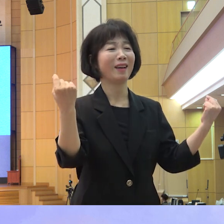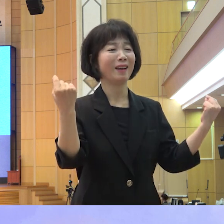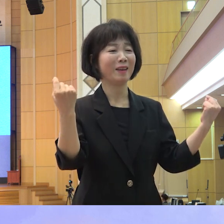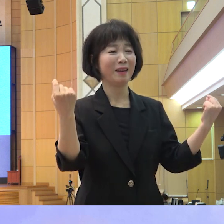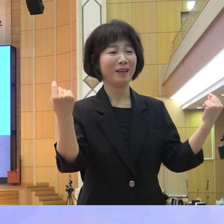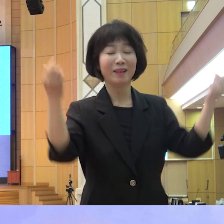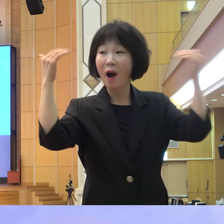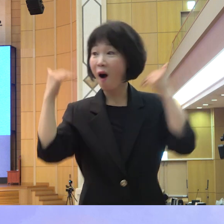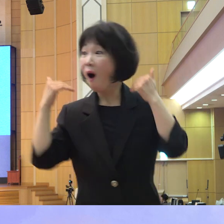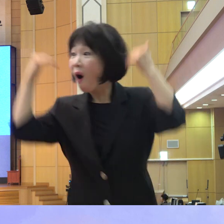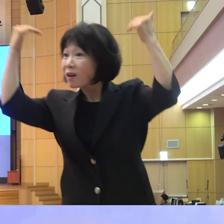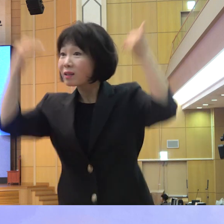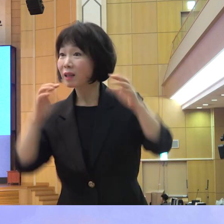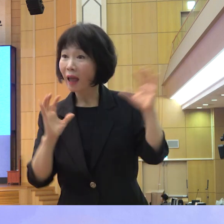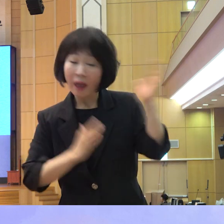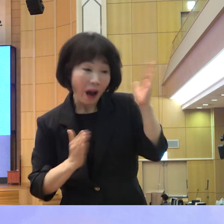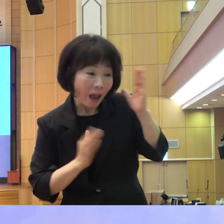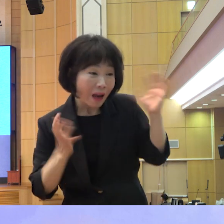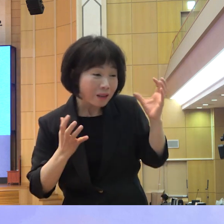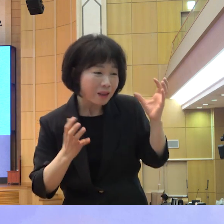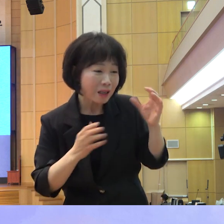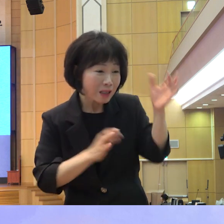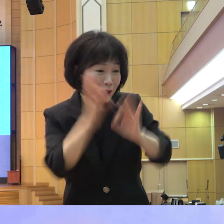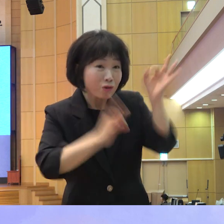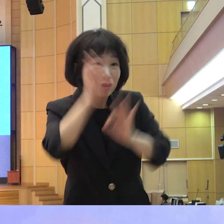어른들, 그 아이들의 실수를 용납해 줘야 돼요.